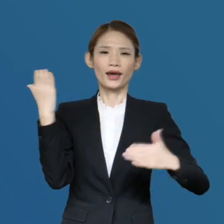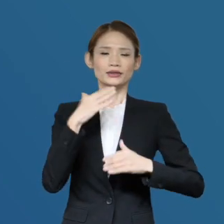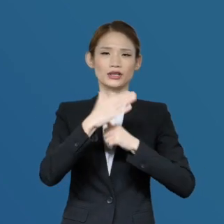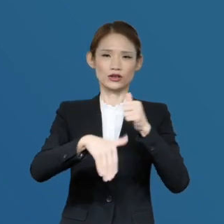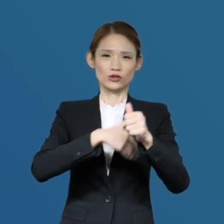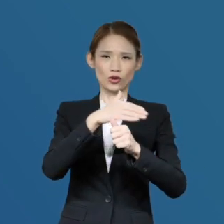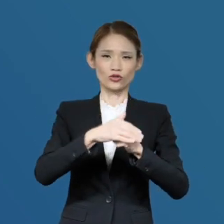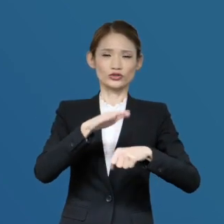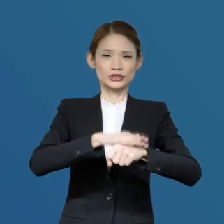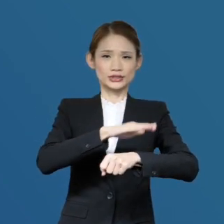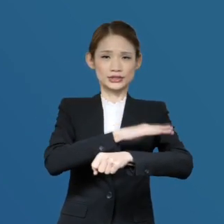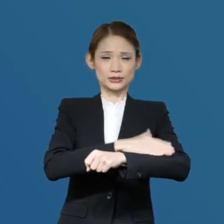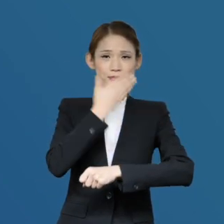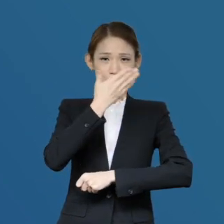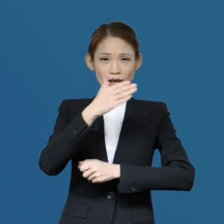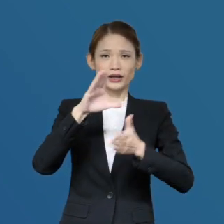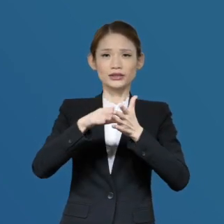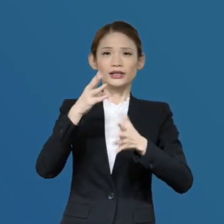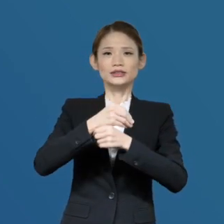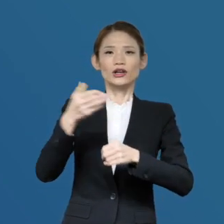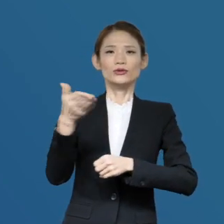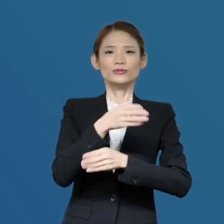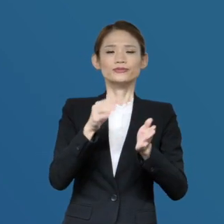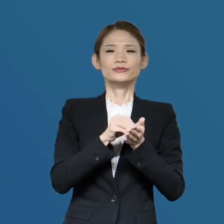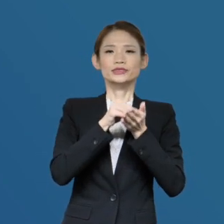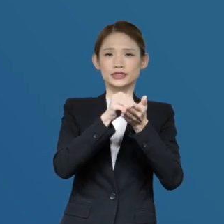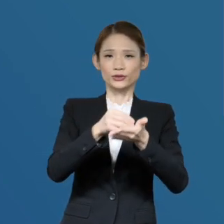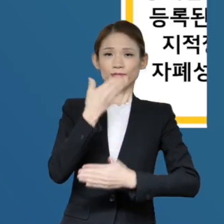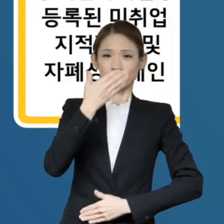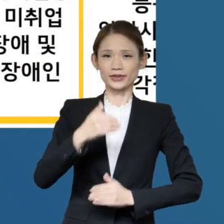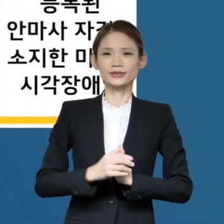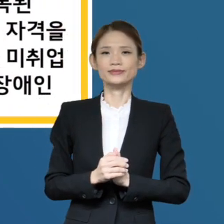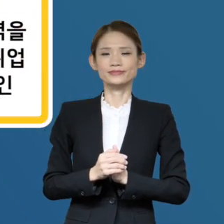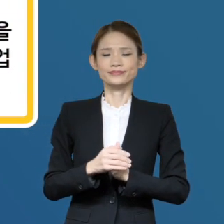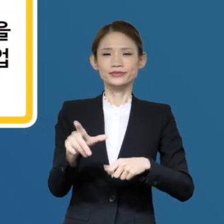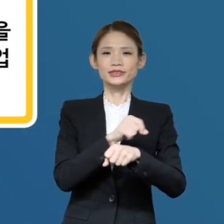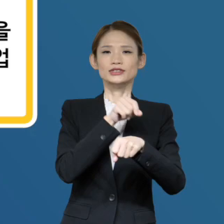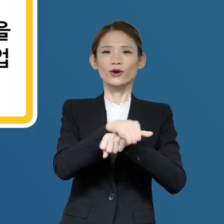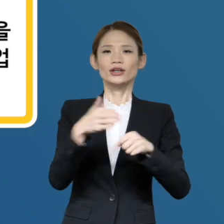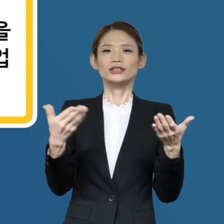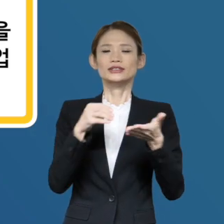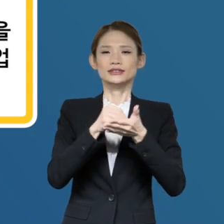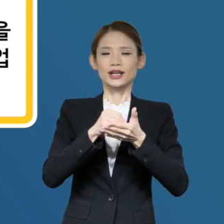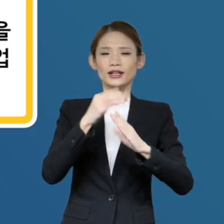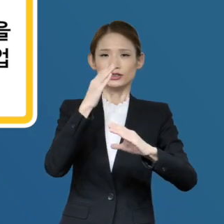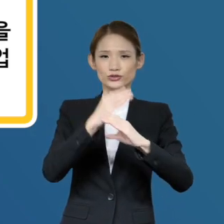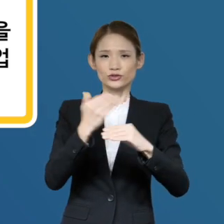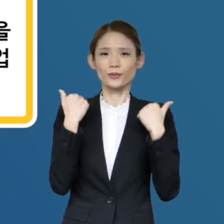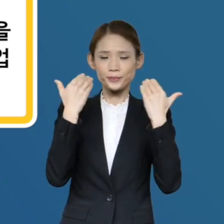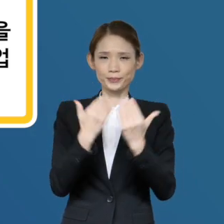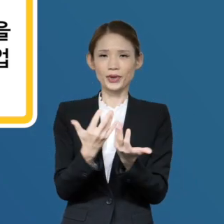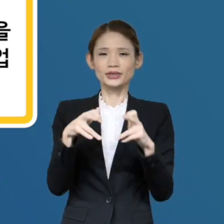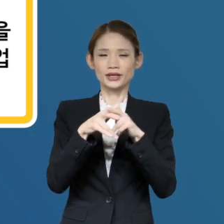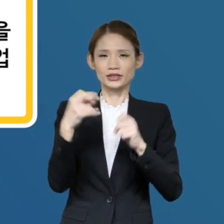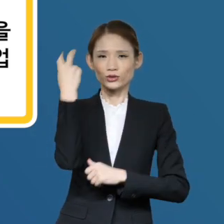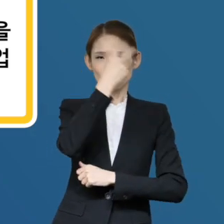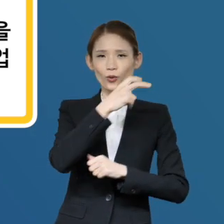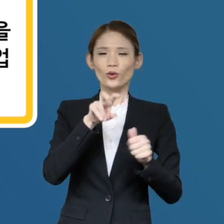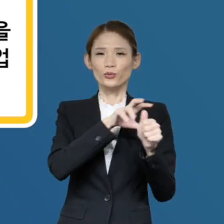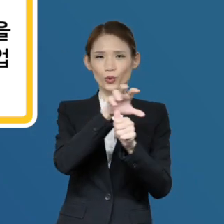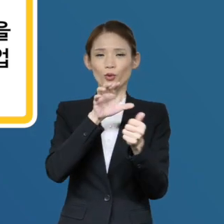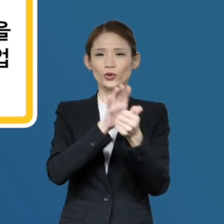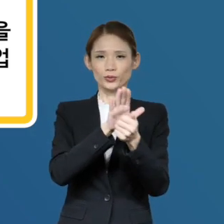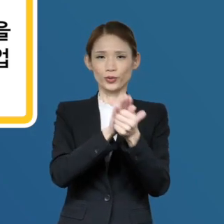3학년의 경우 실습 가능 시점부터 참여가 가능합니다. 특화형 일자리 중 발달장애인